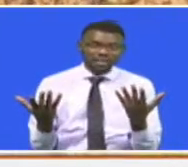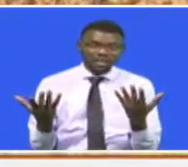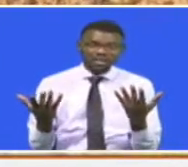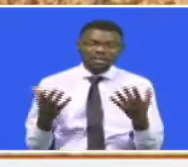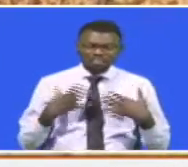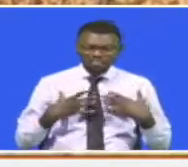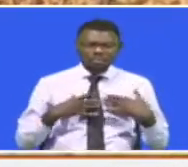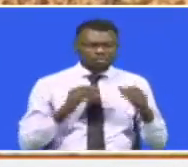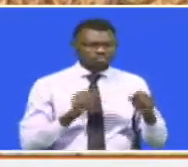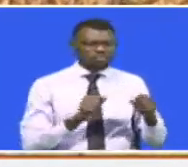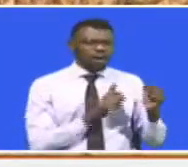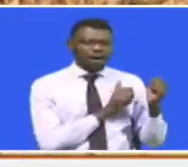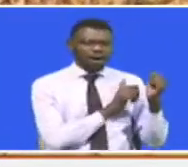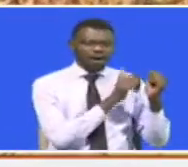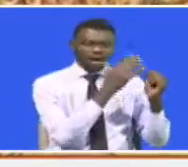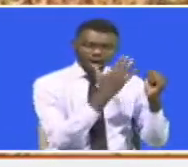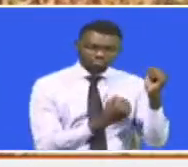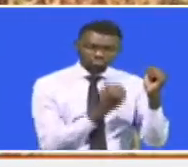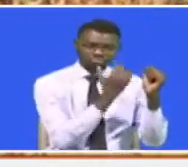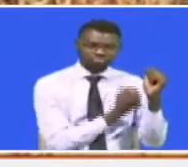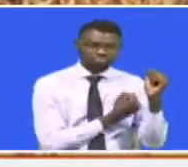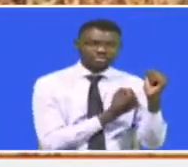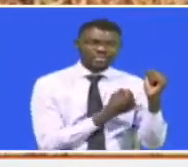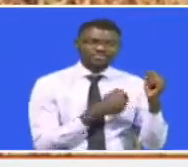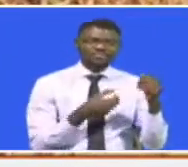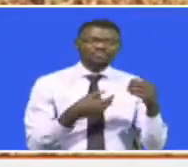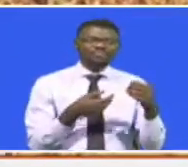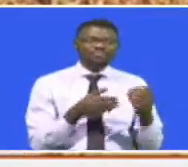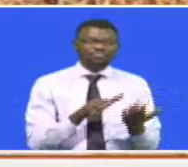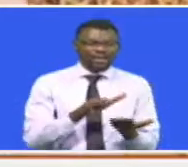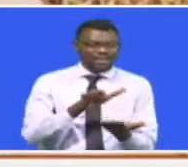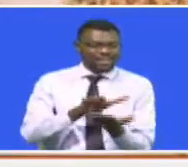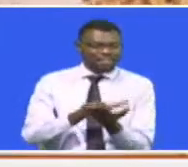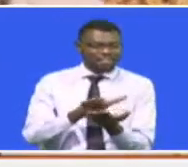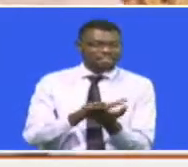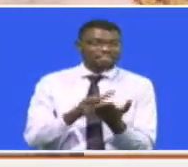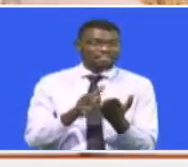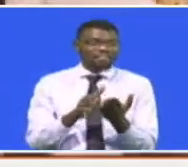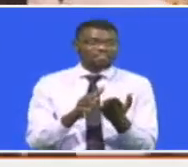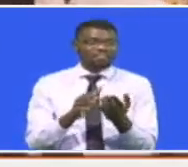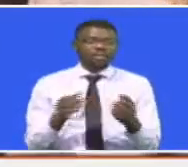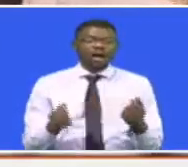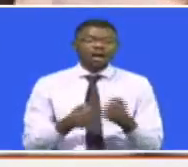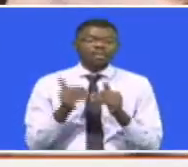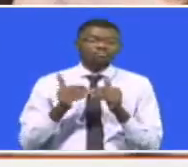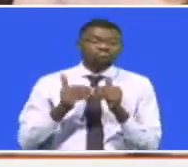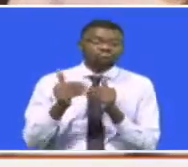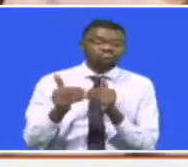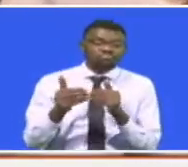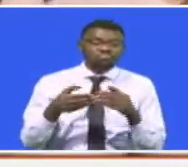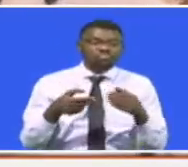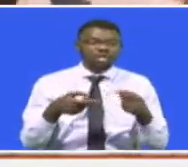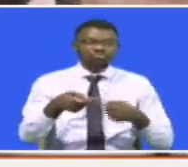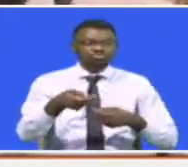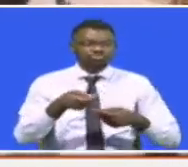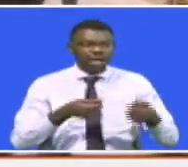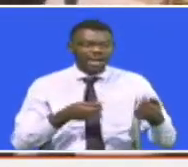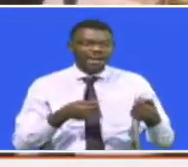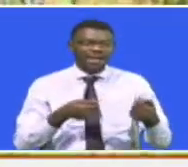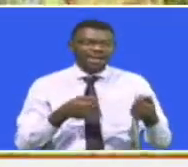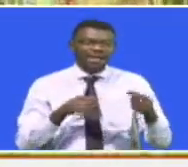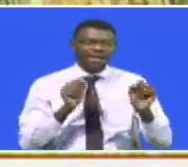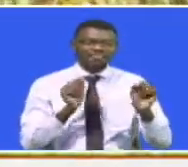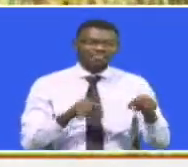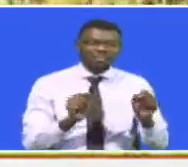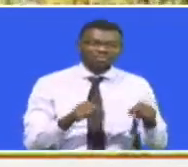mahindi yao na wahifadhi kwa nakala zao, ili ikifika wakati ya kuuza wanaweza kupeleka